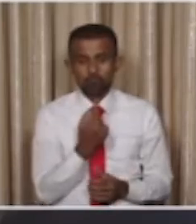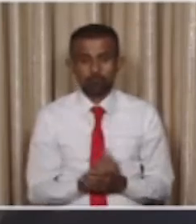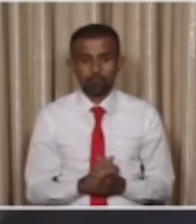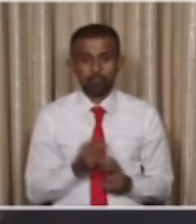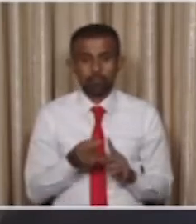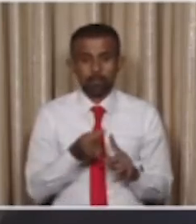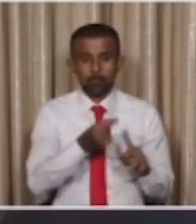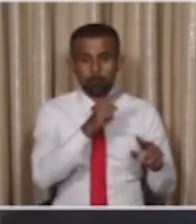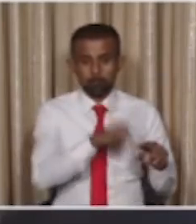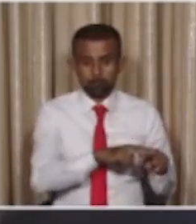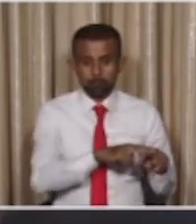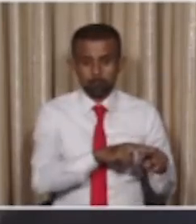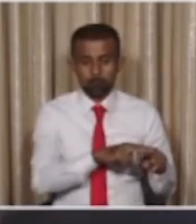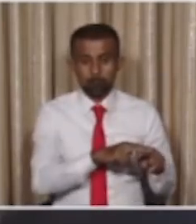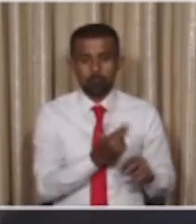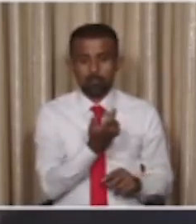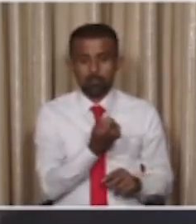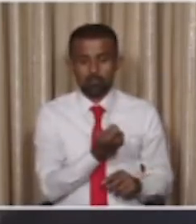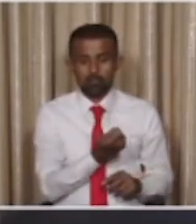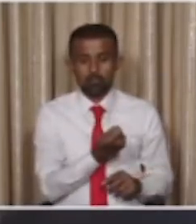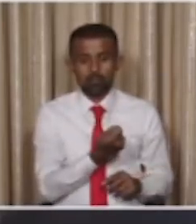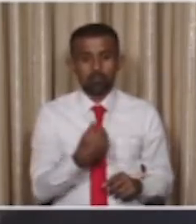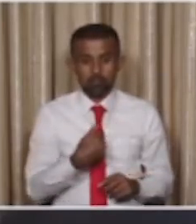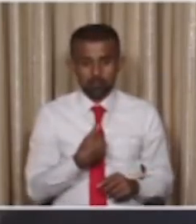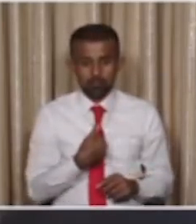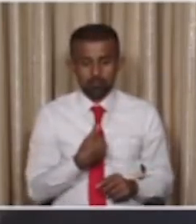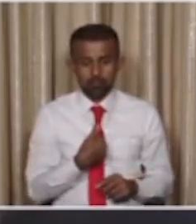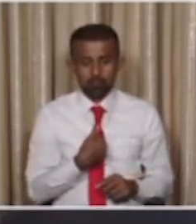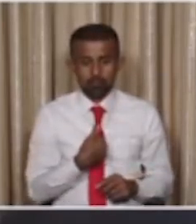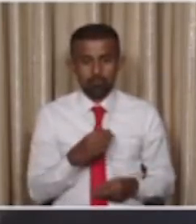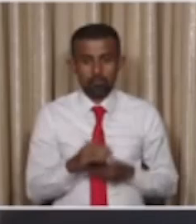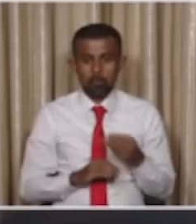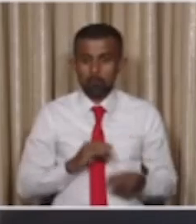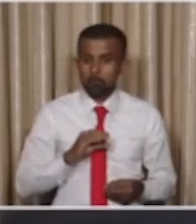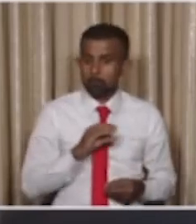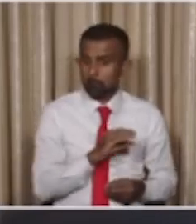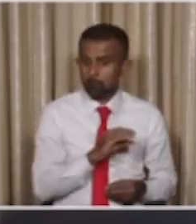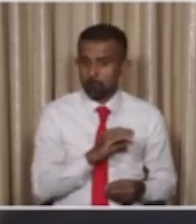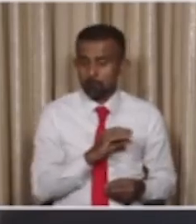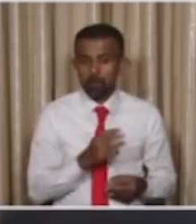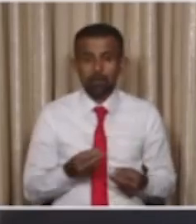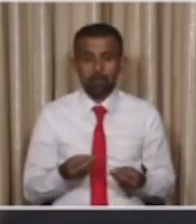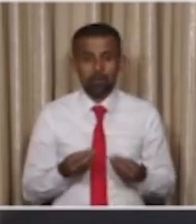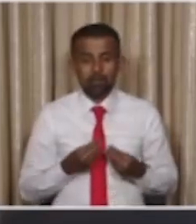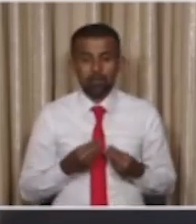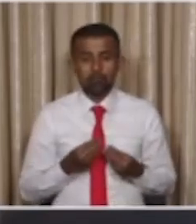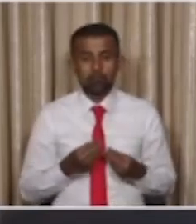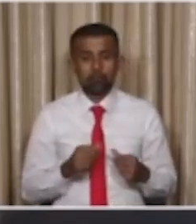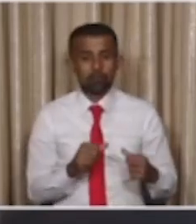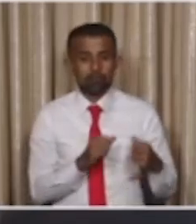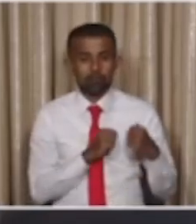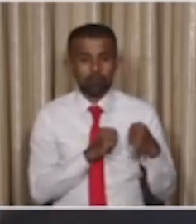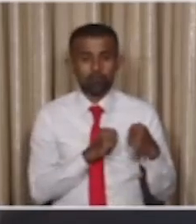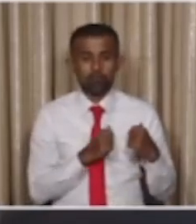අර්ථසාධක අරමුදලේ යම් කිසි මුදලක් අපි මේ ඉන්වෙස්ට් කරොත් ඒකට ලැබෙන ප්‍රතිලාභය